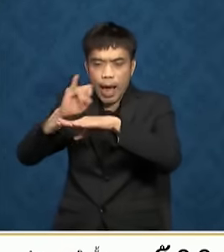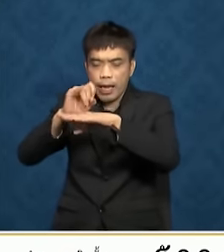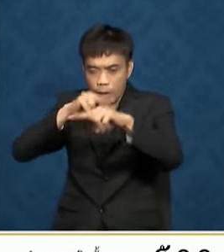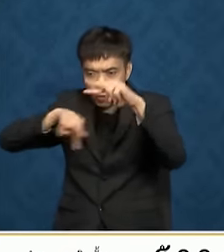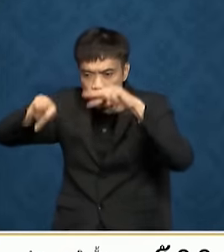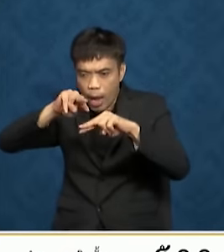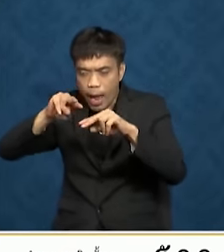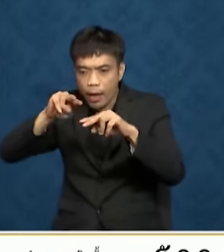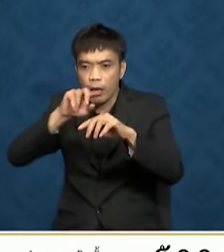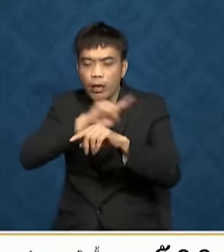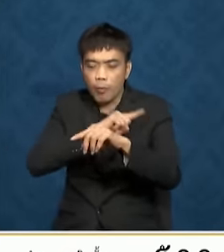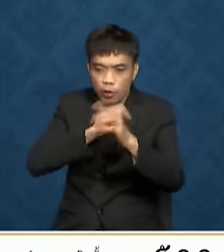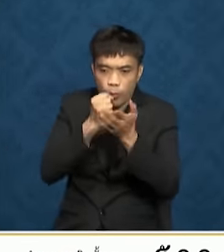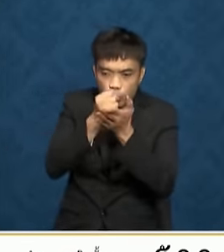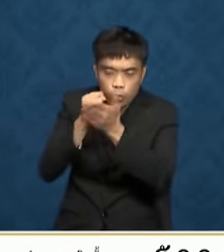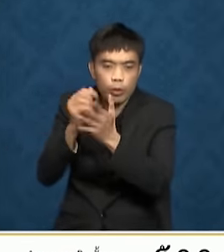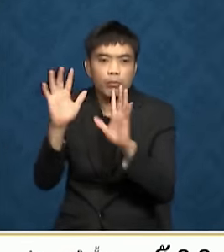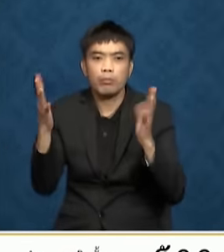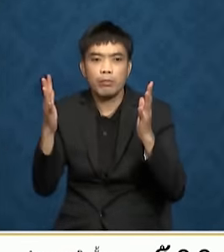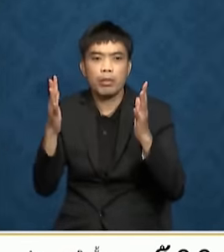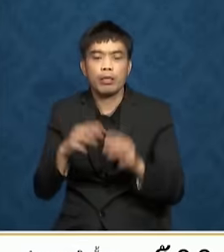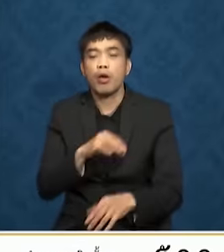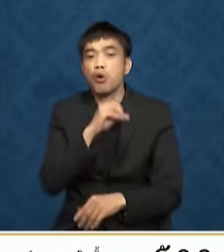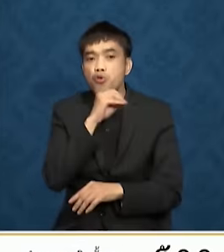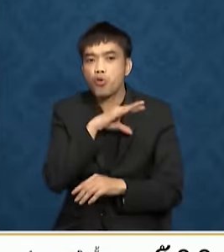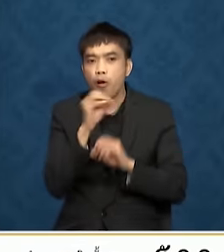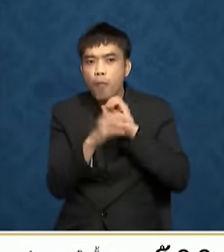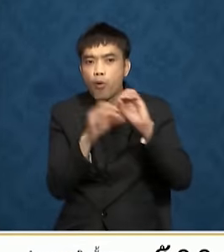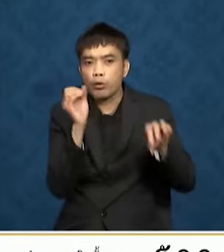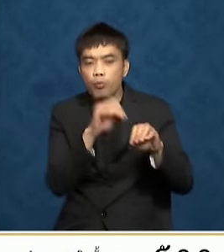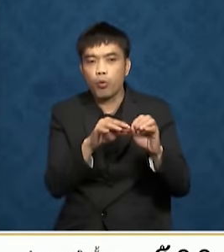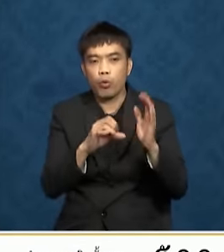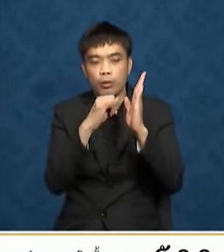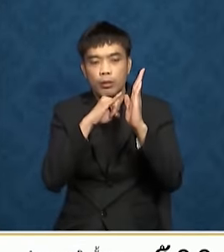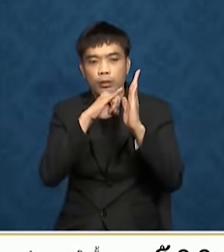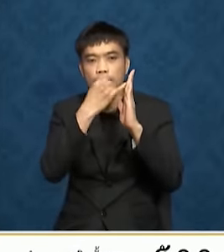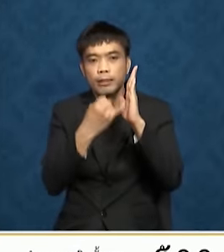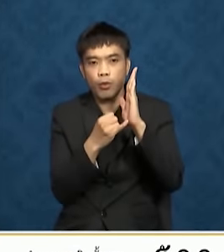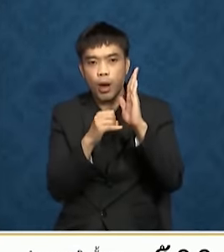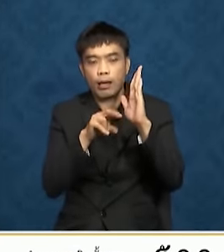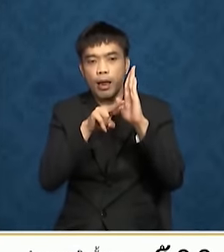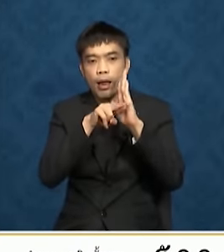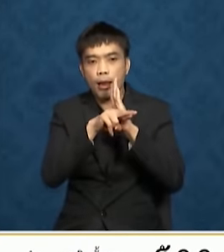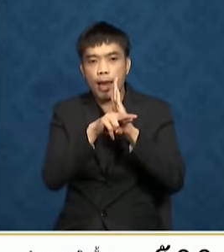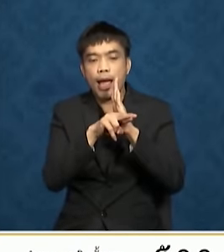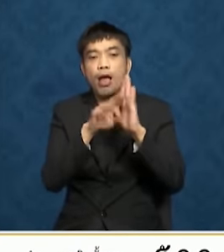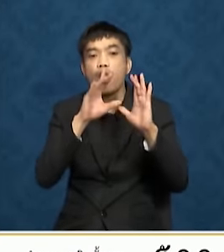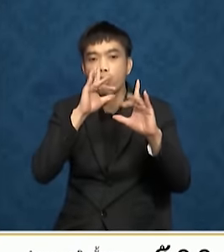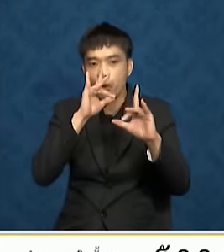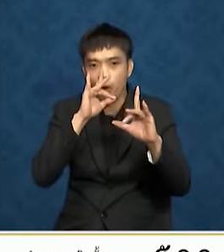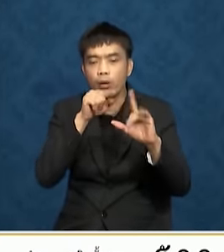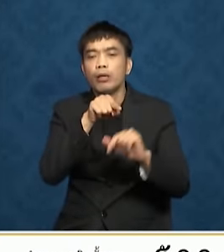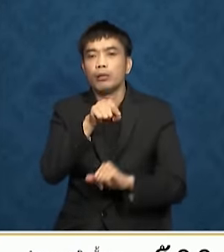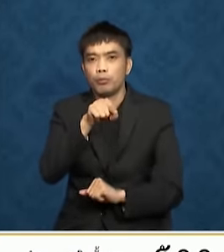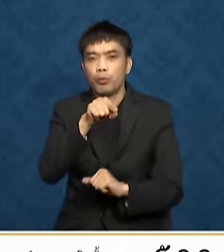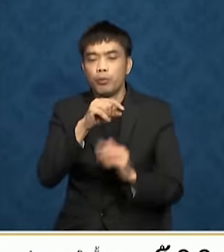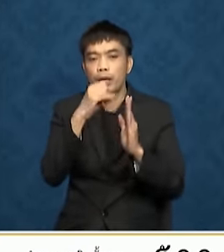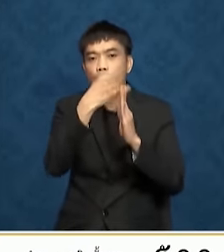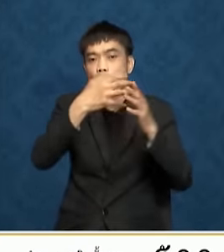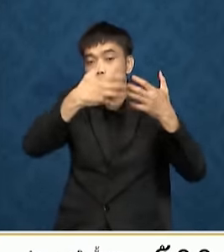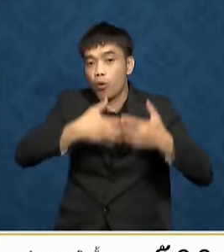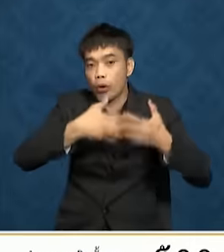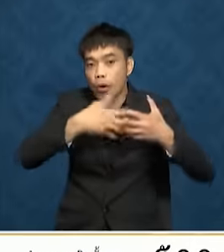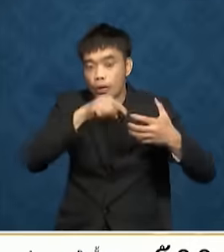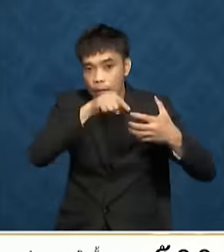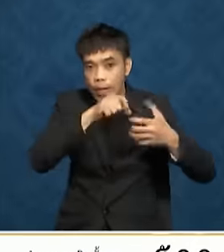เอ่อการกำจัดขยะอุตสาหกรรมในระยองครับของสสชุติพงษ์ที่โรงงานโรงงานเดียวในเขตของเขาขอ